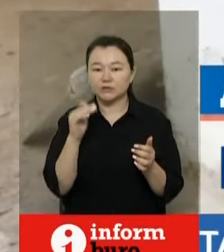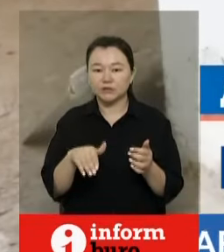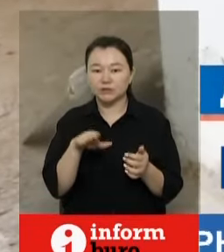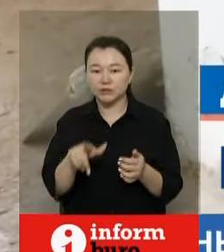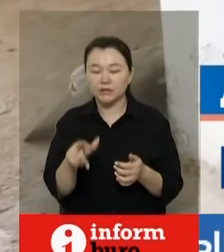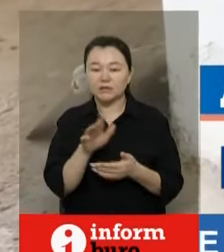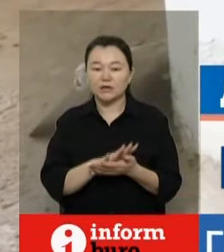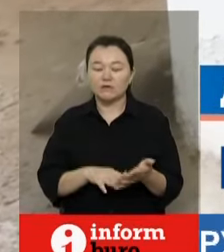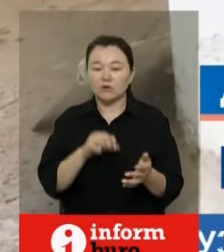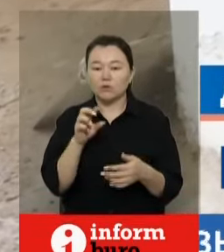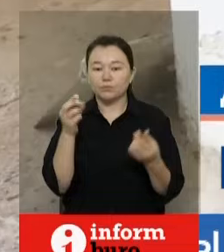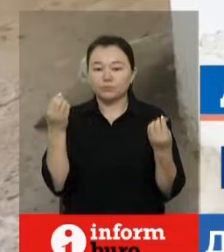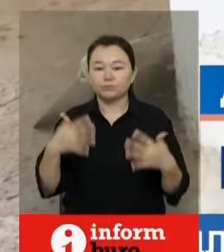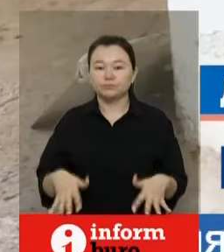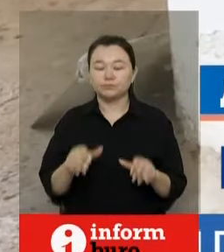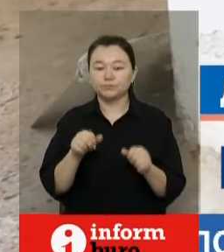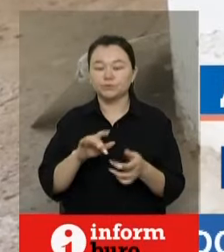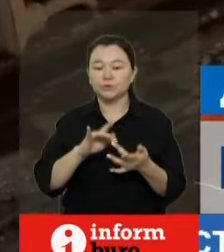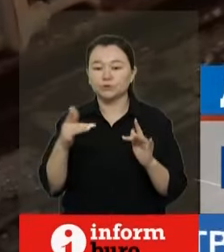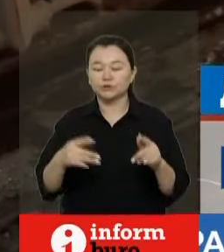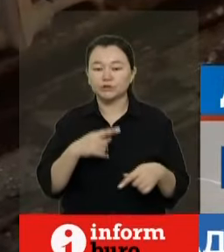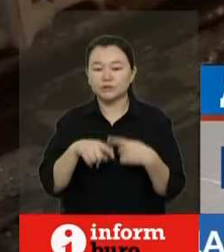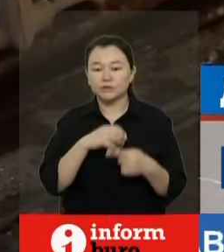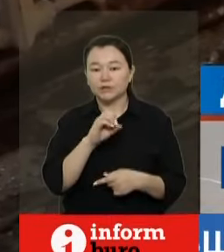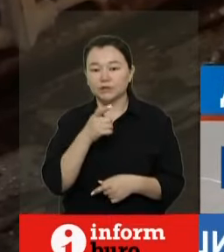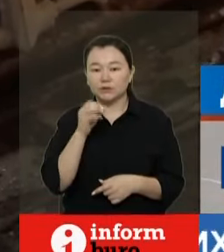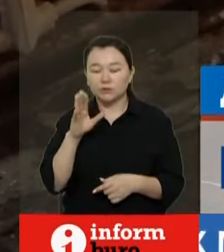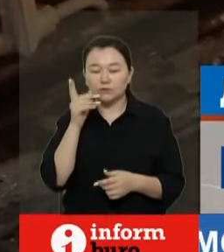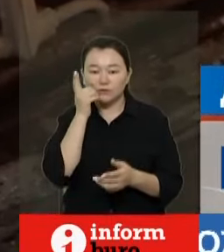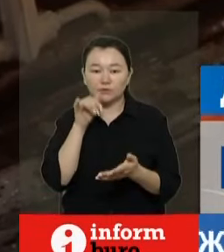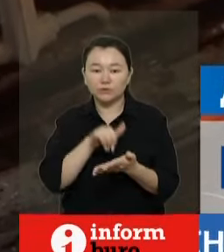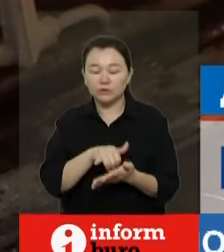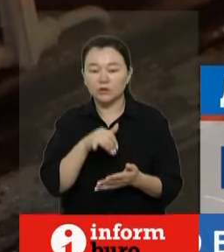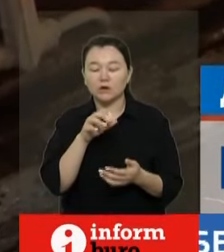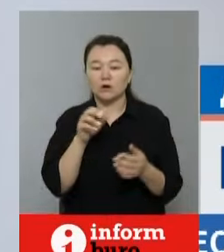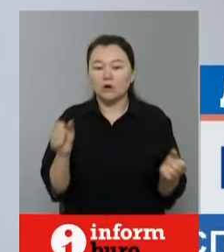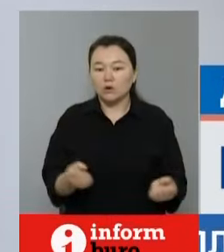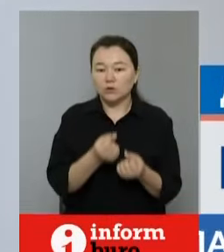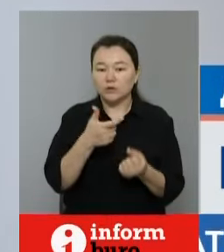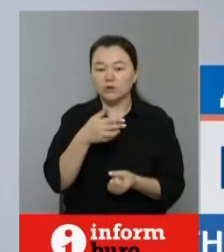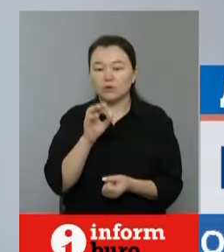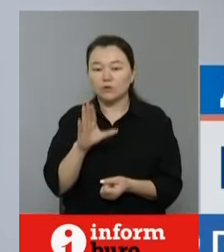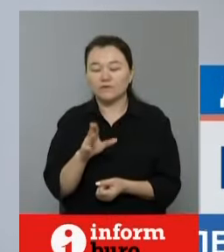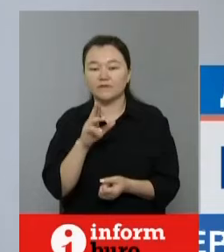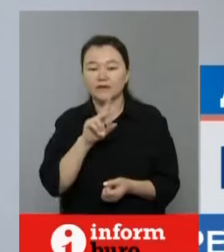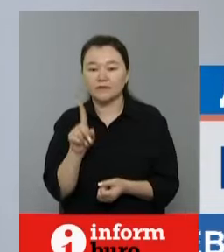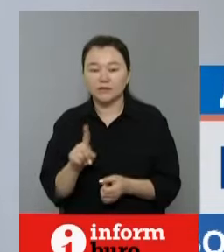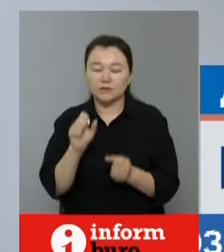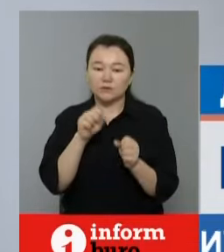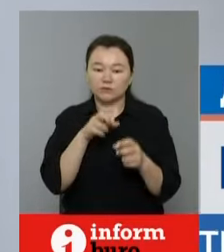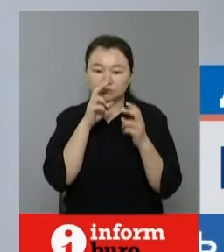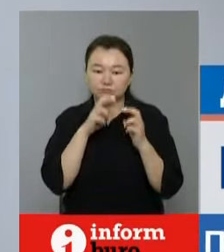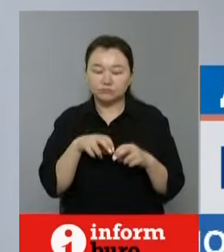Заявление об ущербе можно подать онлайн через ЕГОВ Мобайл, а посредством портала Колдау.гов.кз отслеживать его